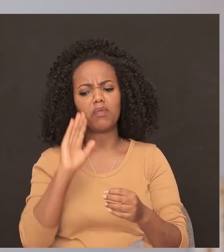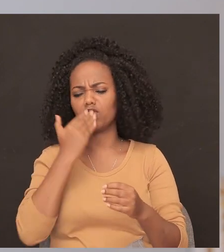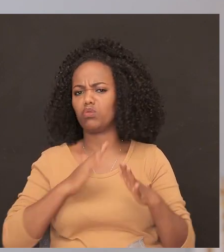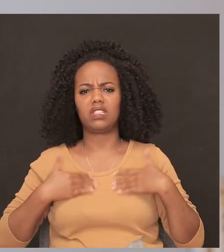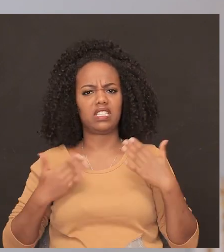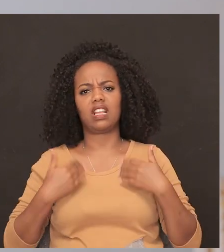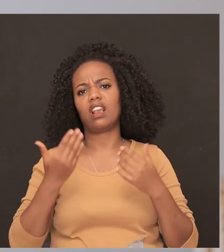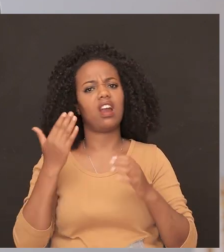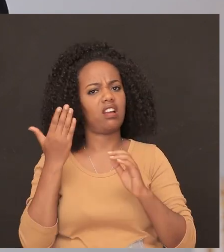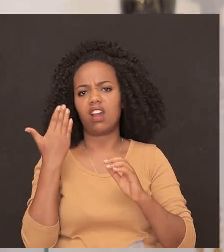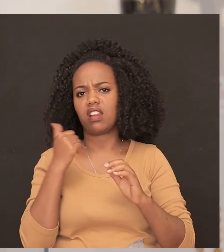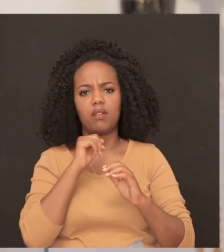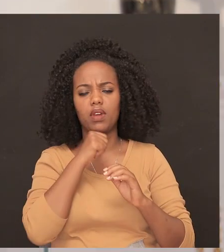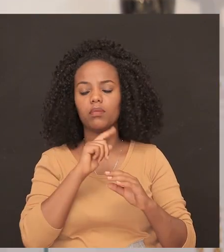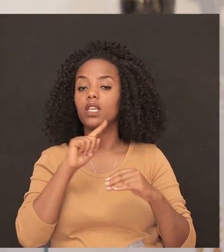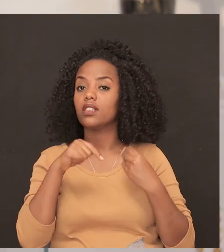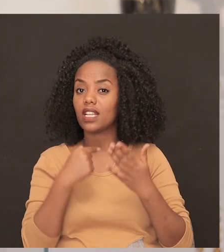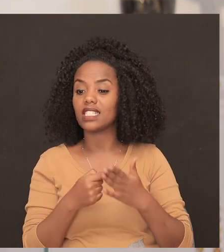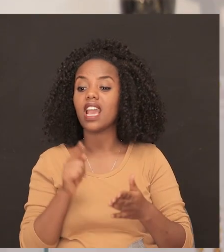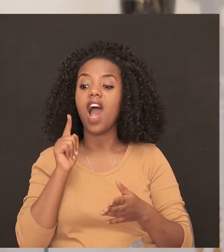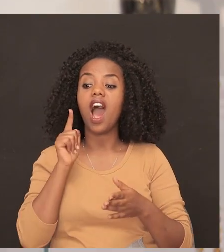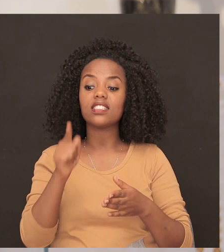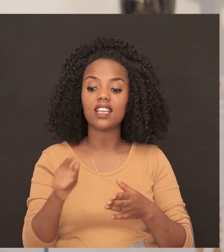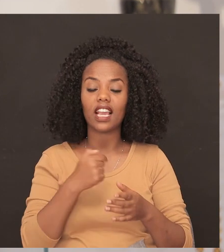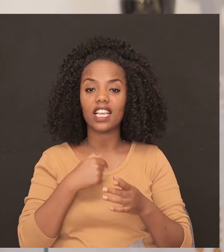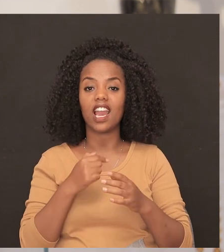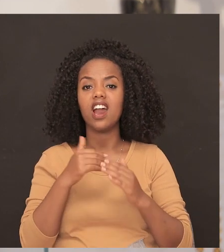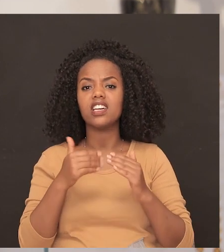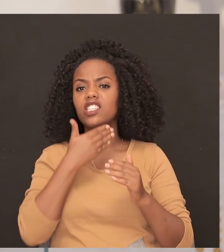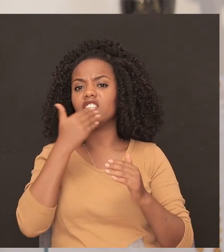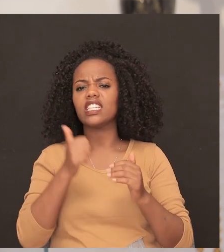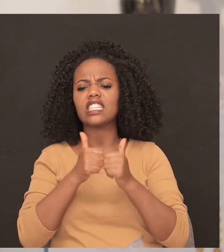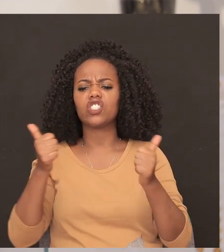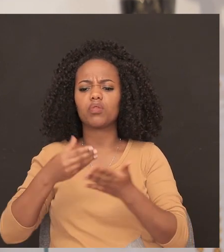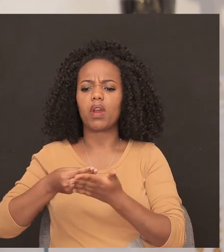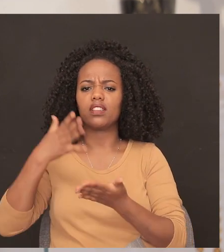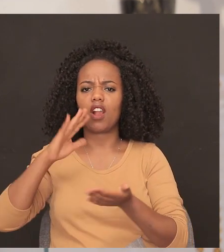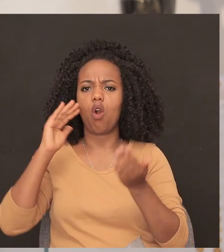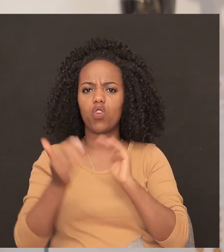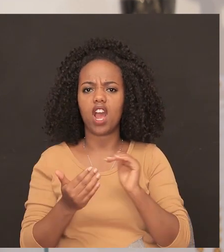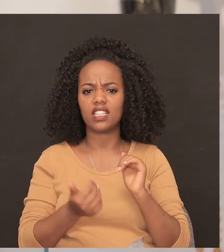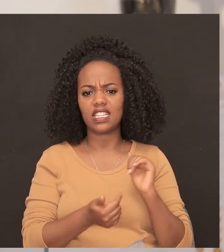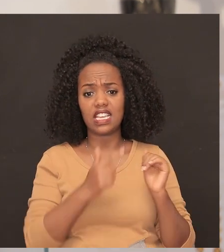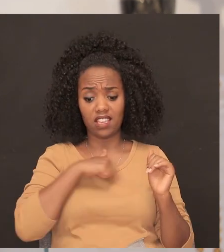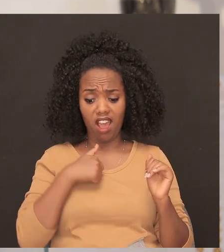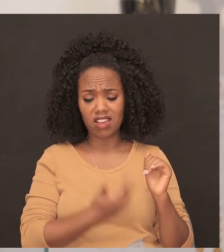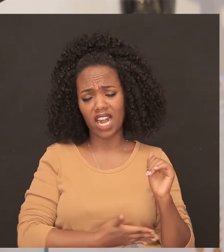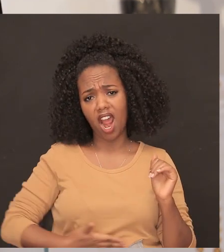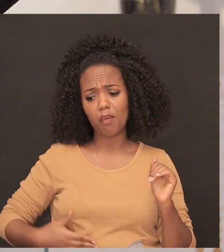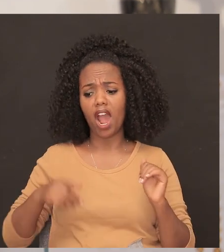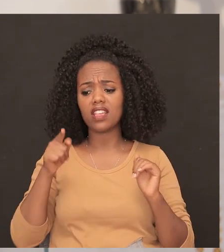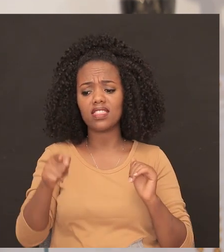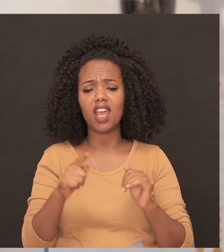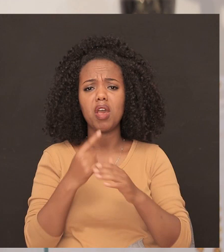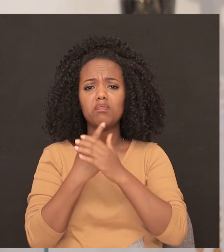ደስተኛ አልነበሩ። ስለዚህ አንተ ከኛ ይልቅ እጅግ ባለጸጋ ሆነሃል፣ እኛ እንዲህ የተራብን አንተ